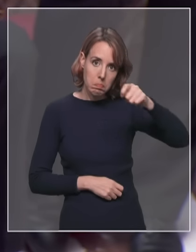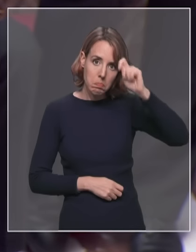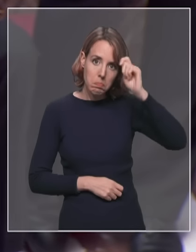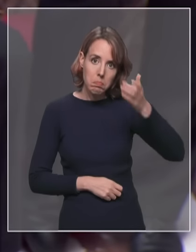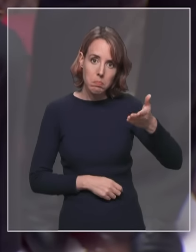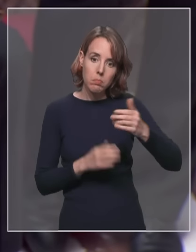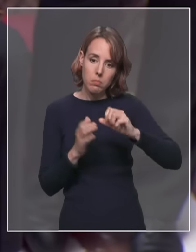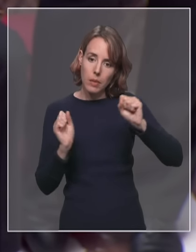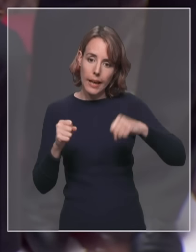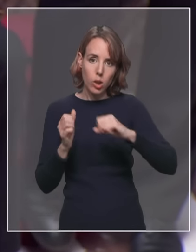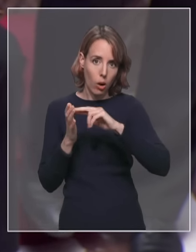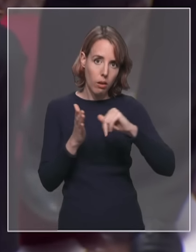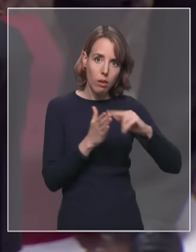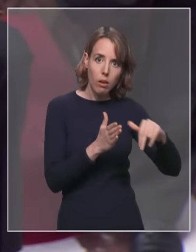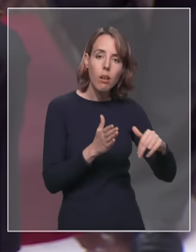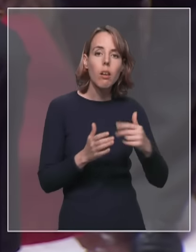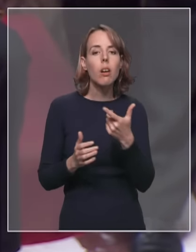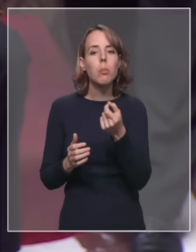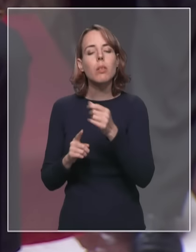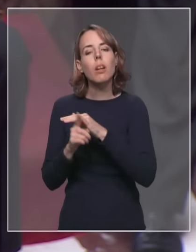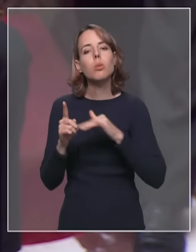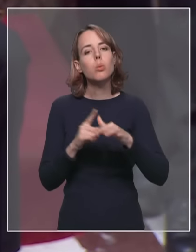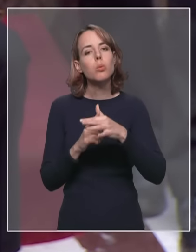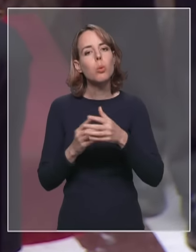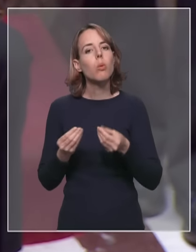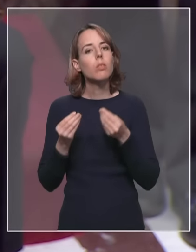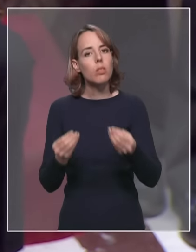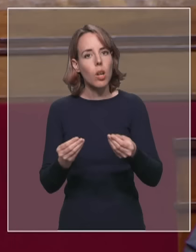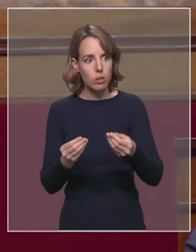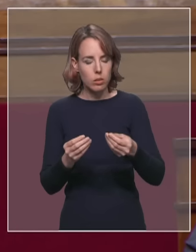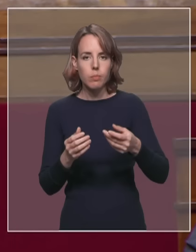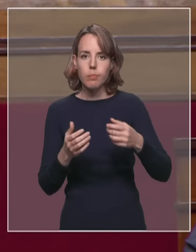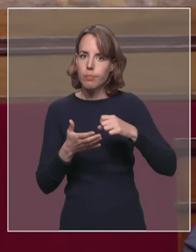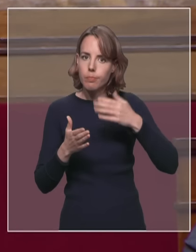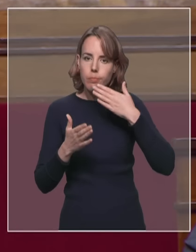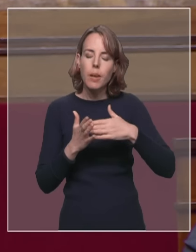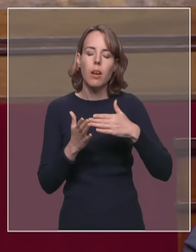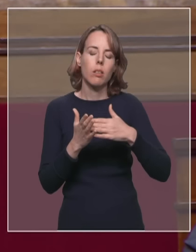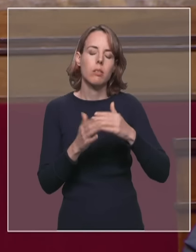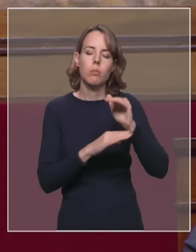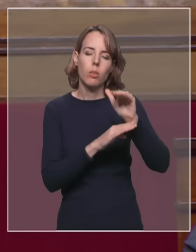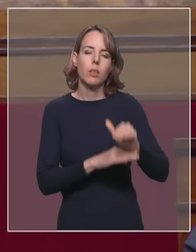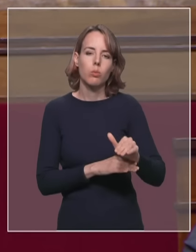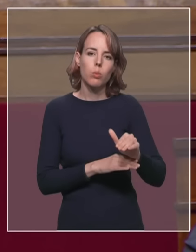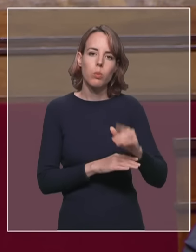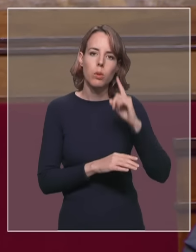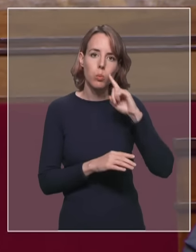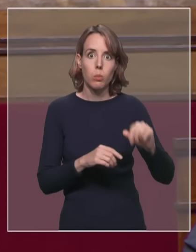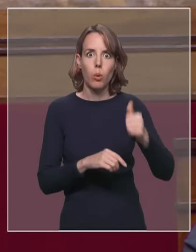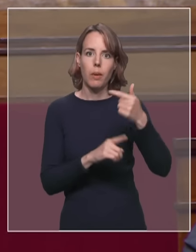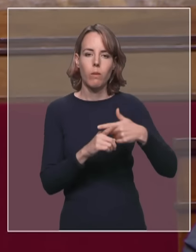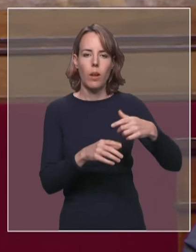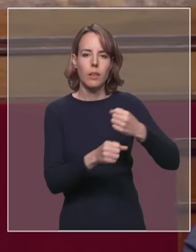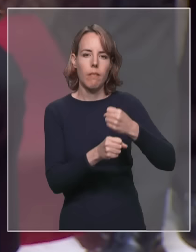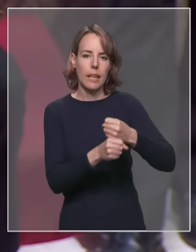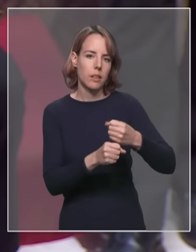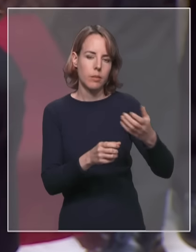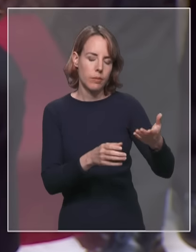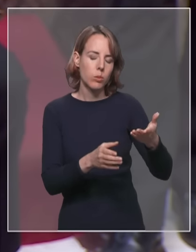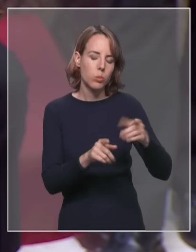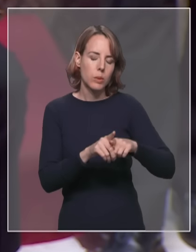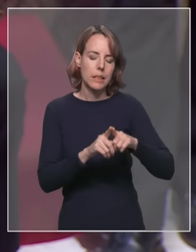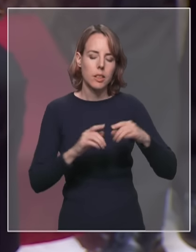qui a été convenu entre les partenaires sociaux, qui va renforcer la protection pour les primo-accédants et en particulier les jeunes.